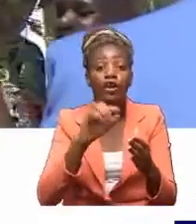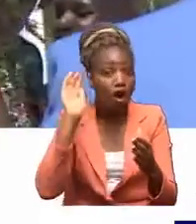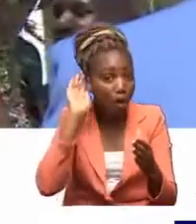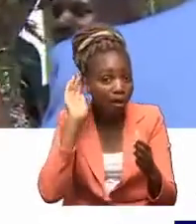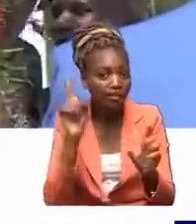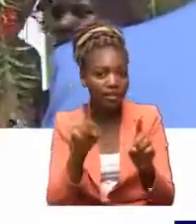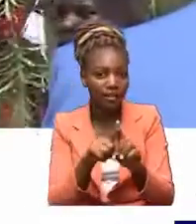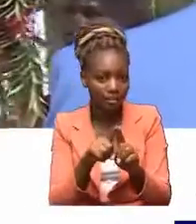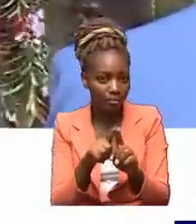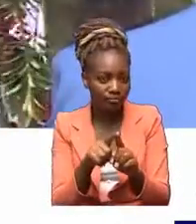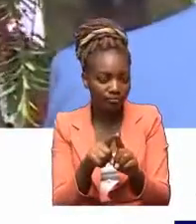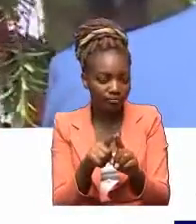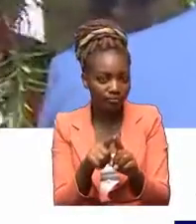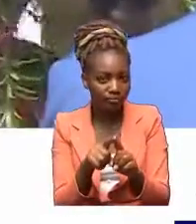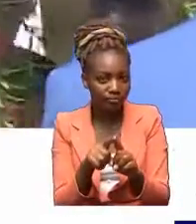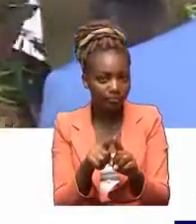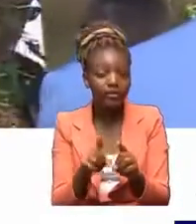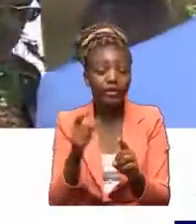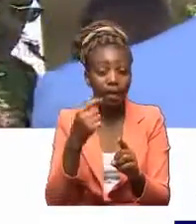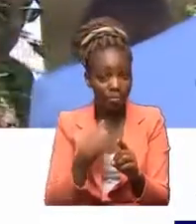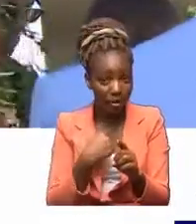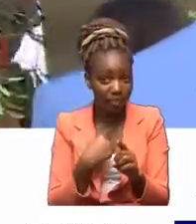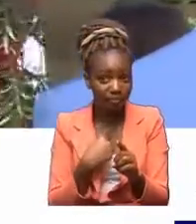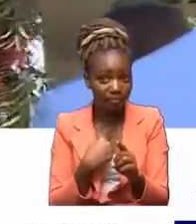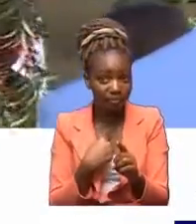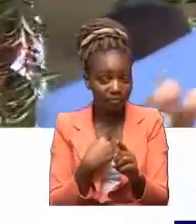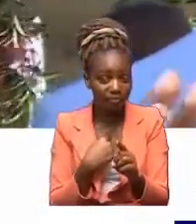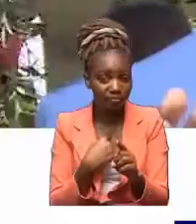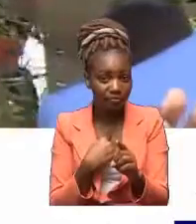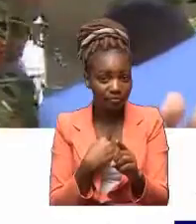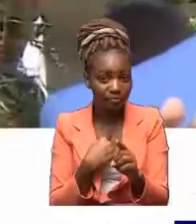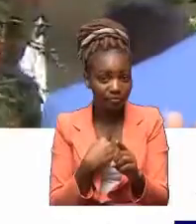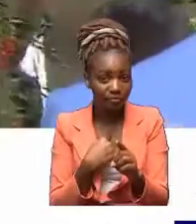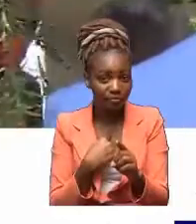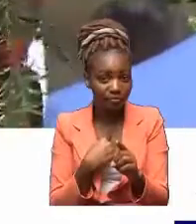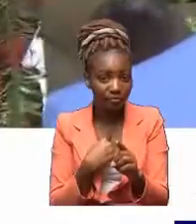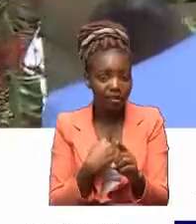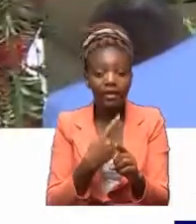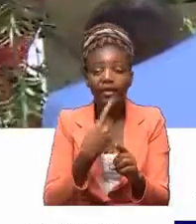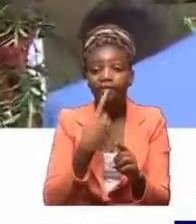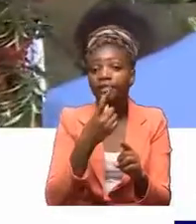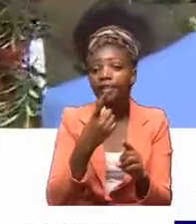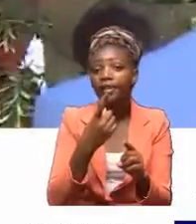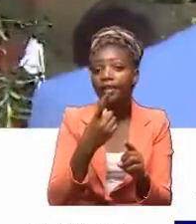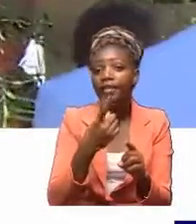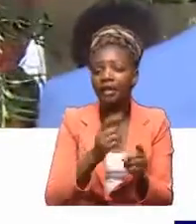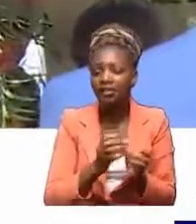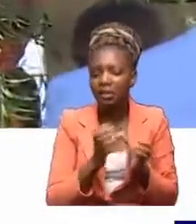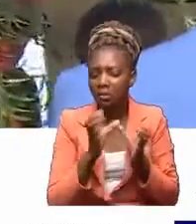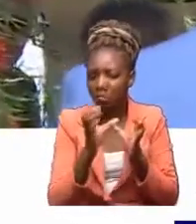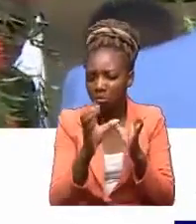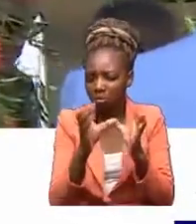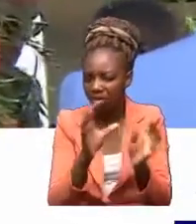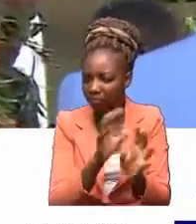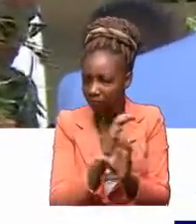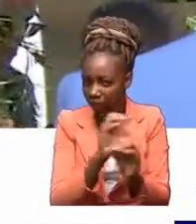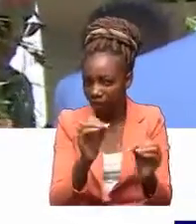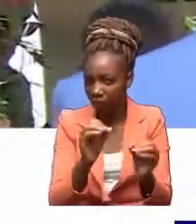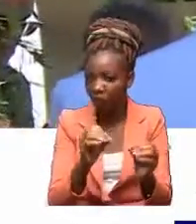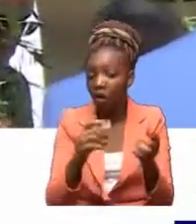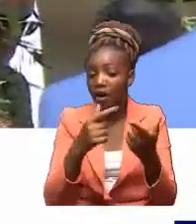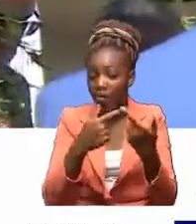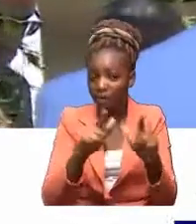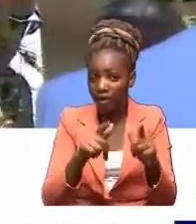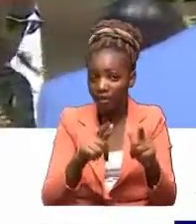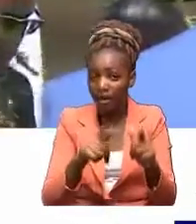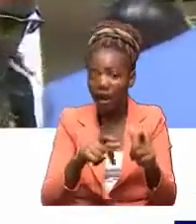Now, mimi I would not be able to say kwamba alikuwa na dictatorship in any way. But as I've said, he was